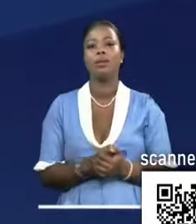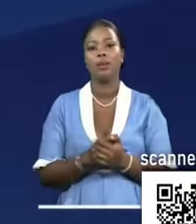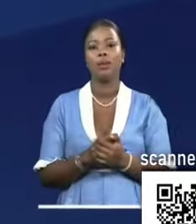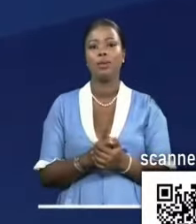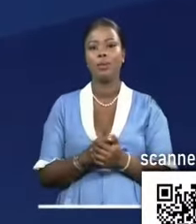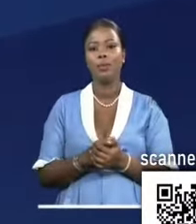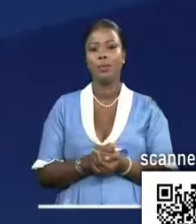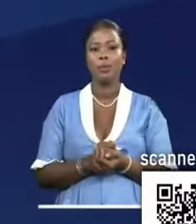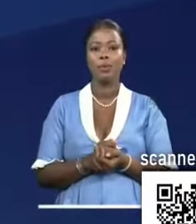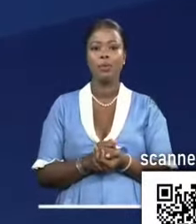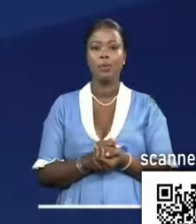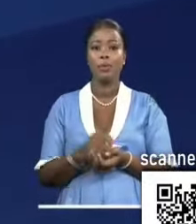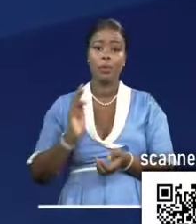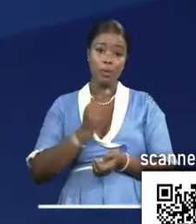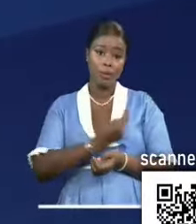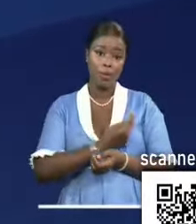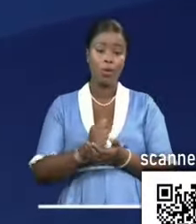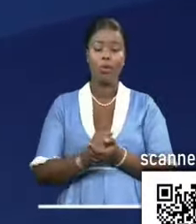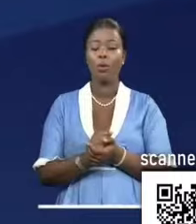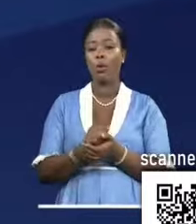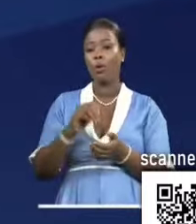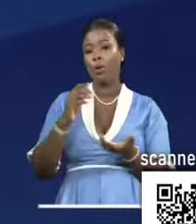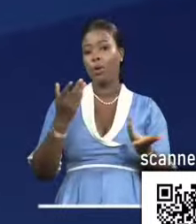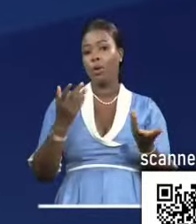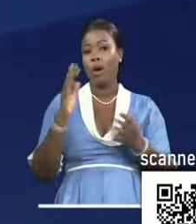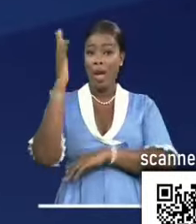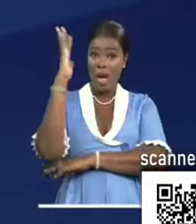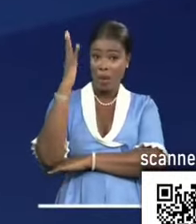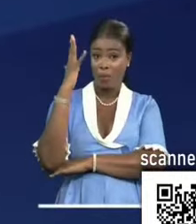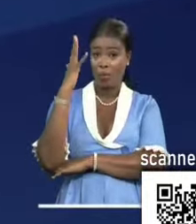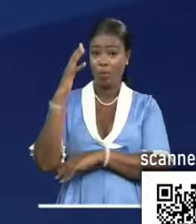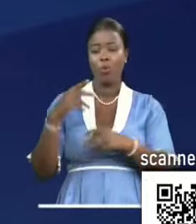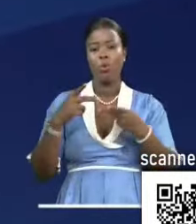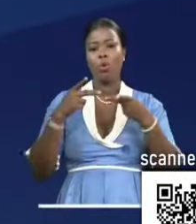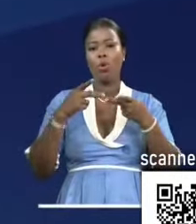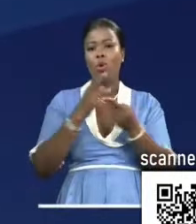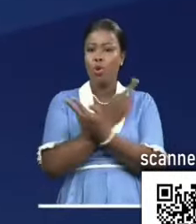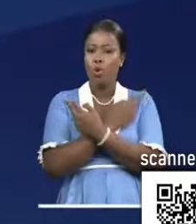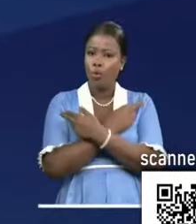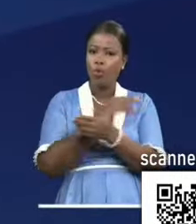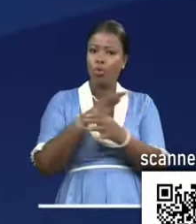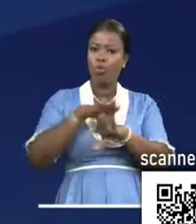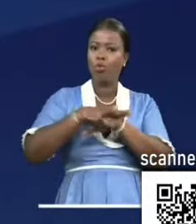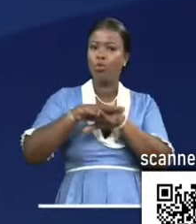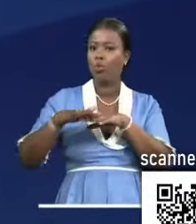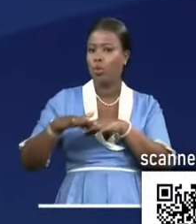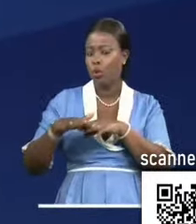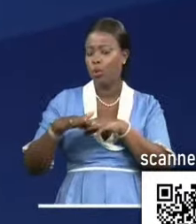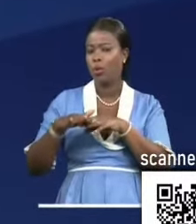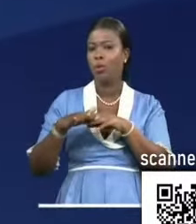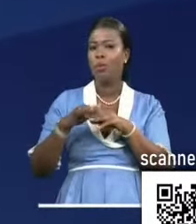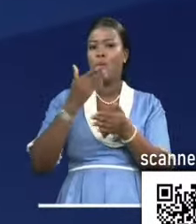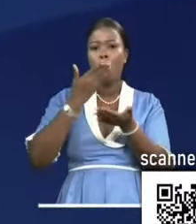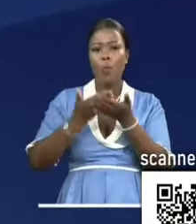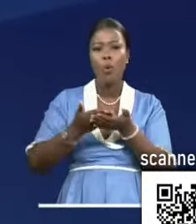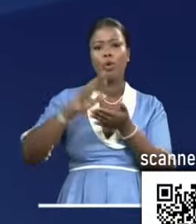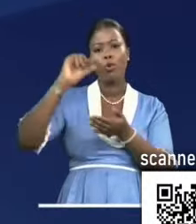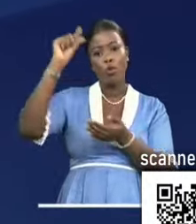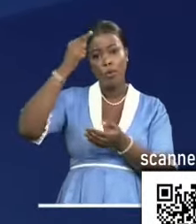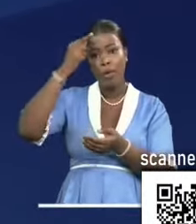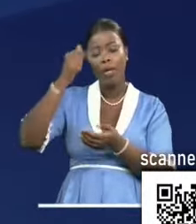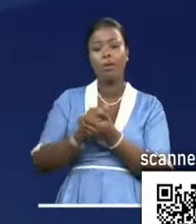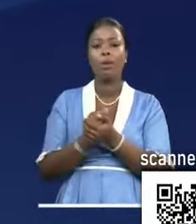Sénégal notre ba propose sur de solide racine qui représente la bonne gouvernance et l'engagement